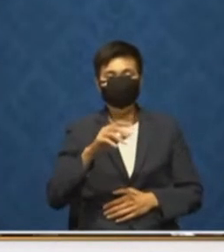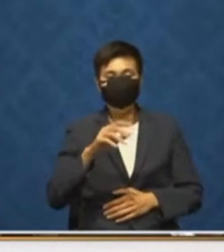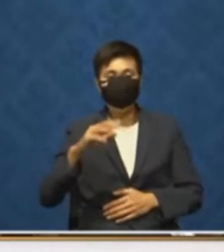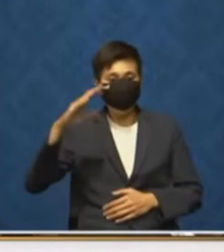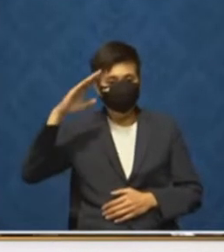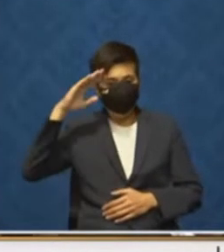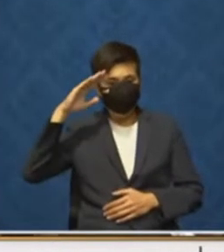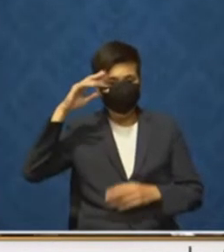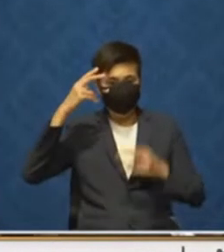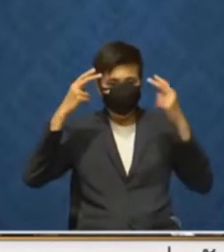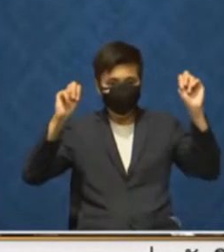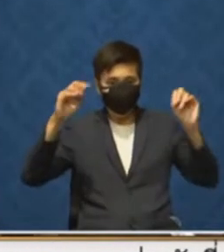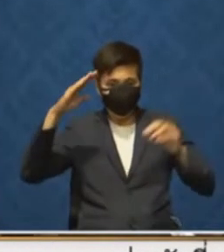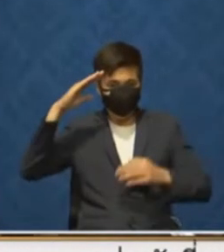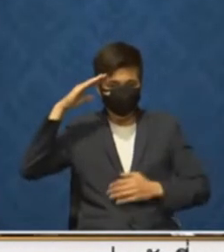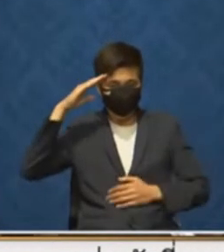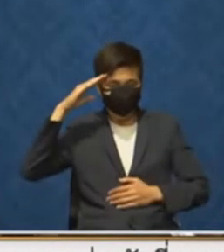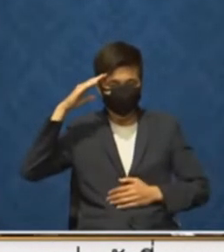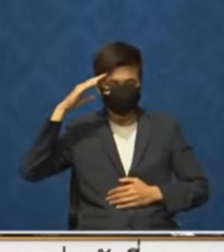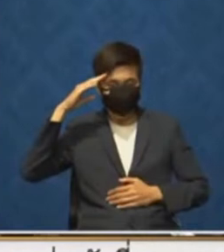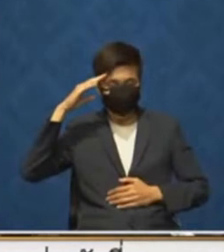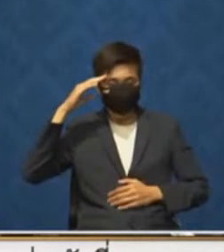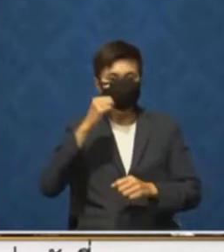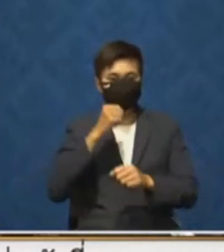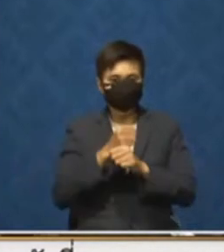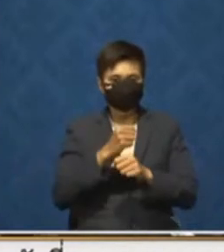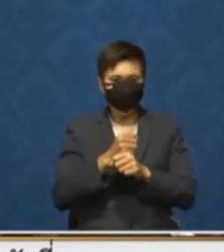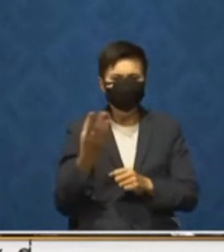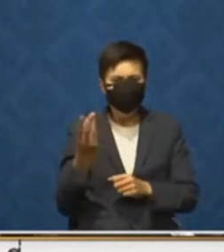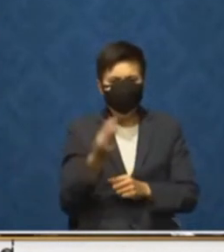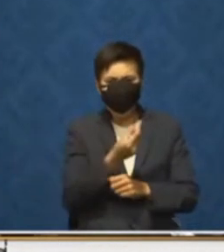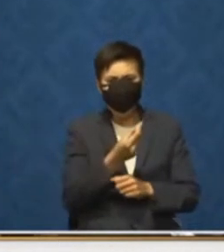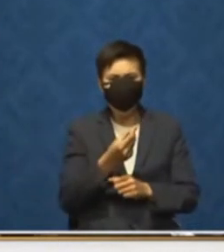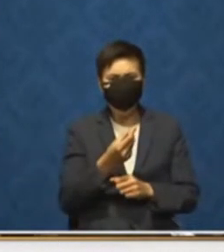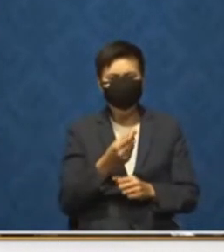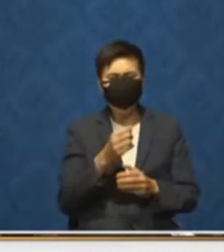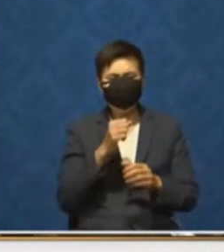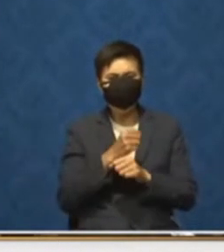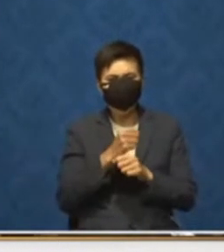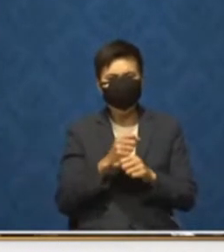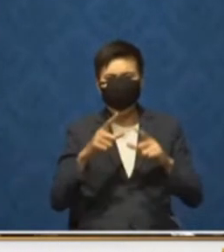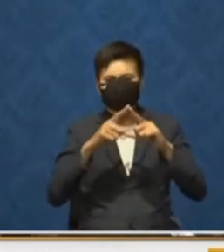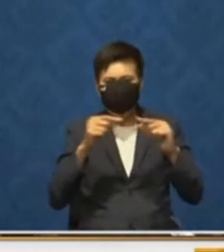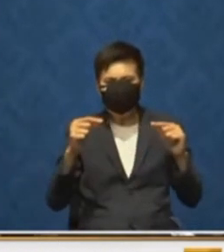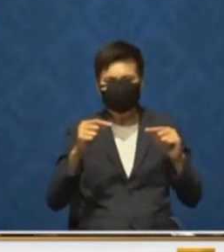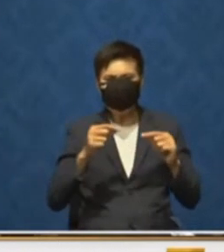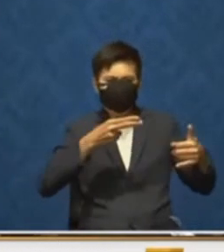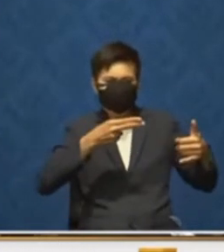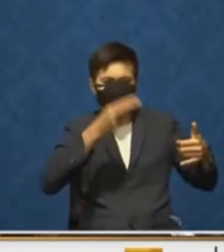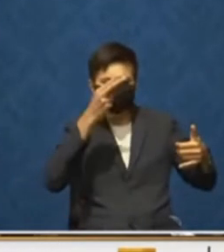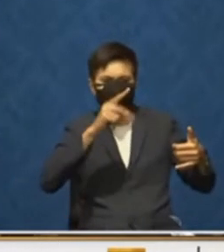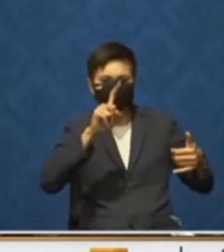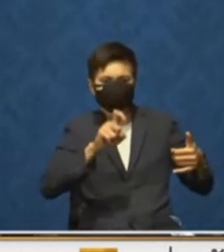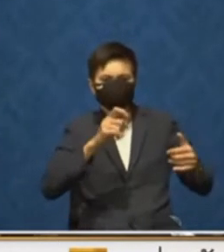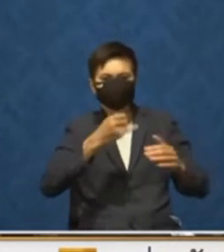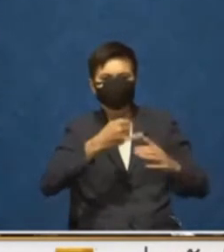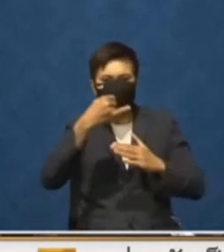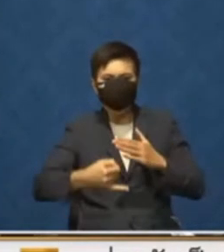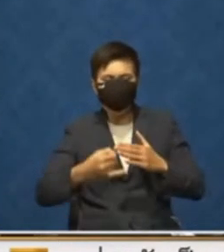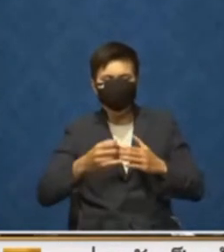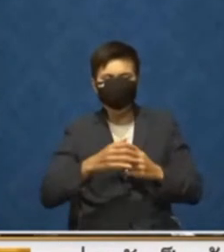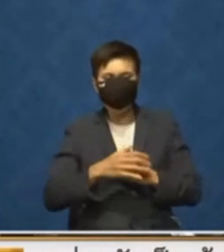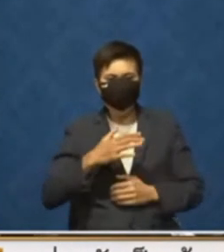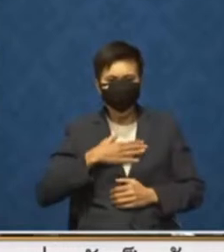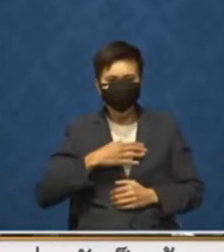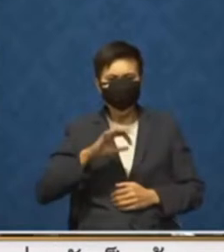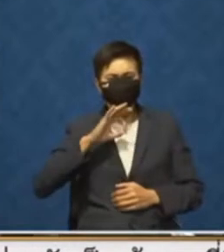และทำให้คดีนี้ไปอย่างรวดเร็วไปให้จบก็ประมาณนี้นะครับผมยืนยันว่าสิ่งที่ผมพูดอ่ะเป็นสิ่งที่ผม